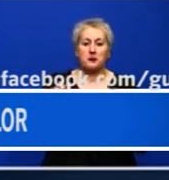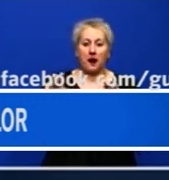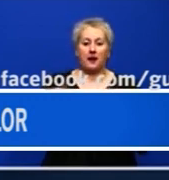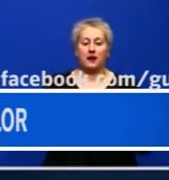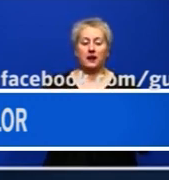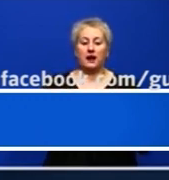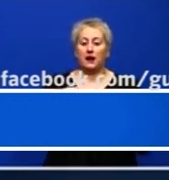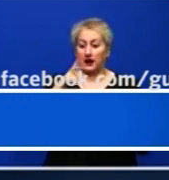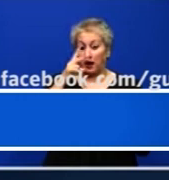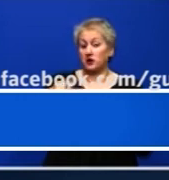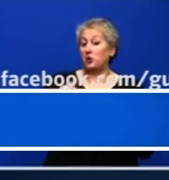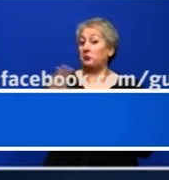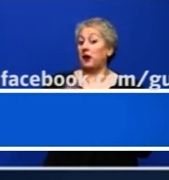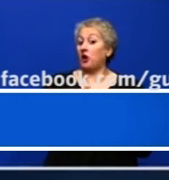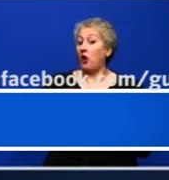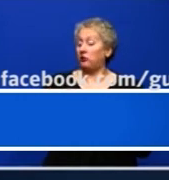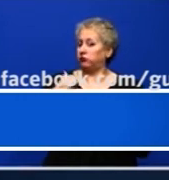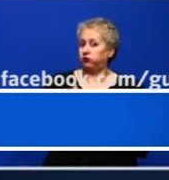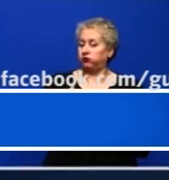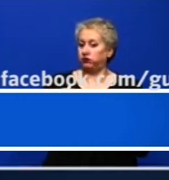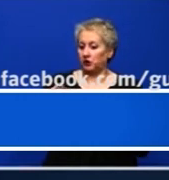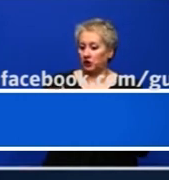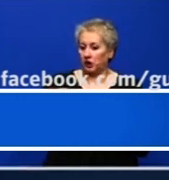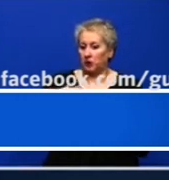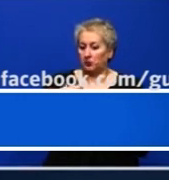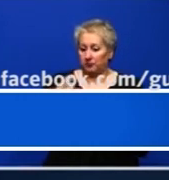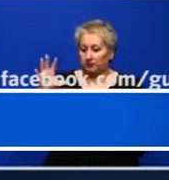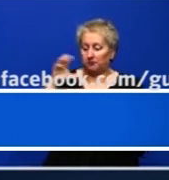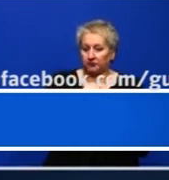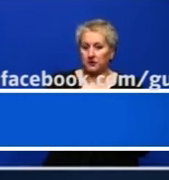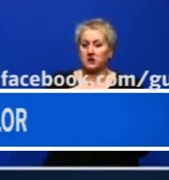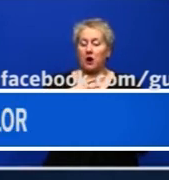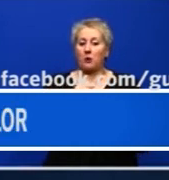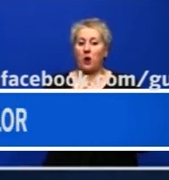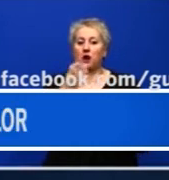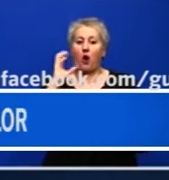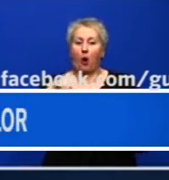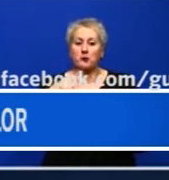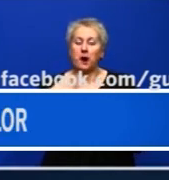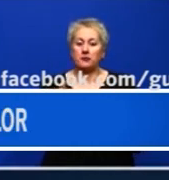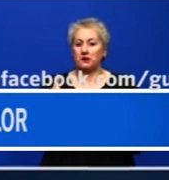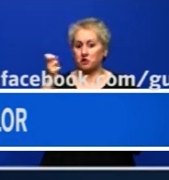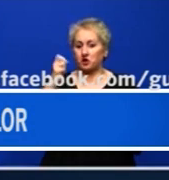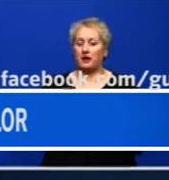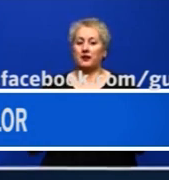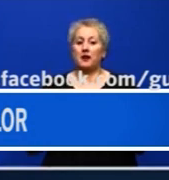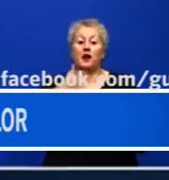reprezintă un risc real, iminent, imediat la adresa cetățenilor. decizia